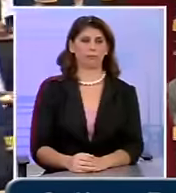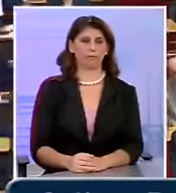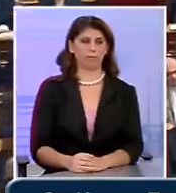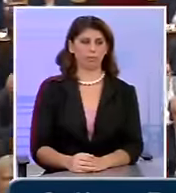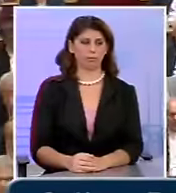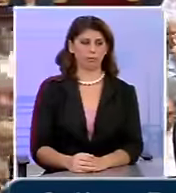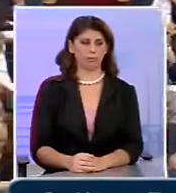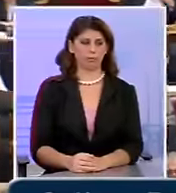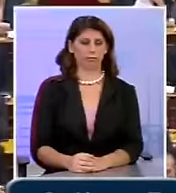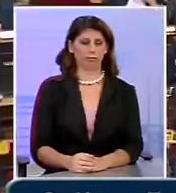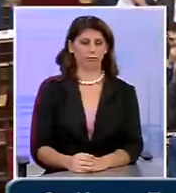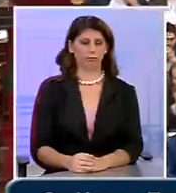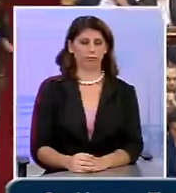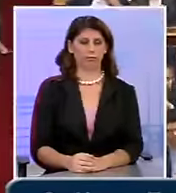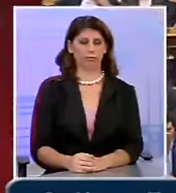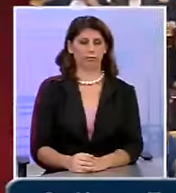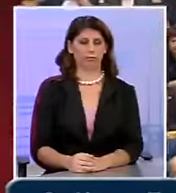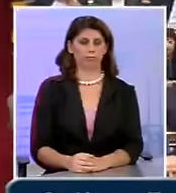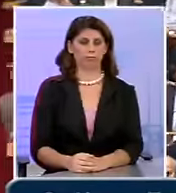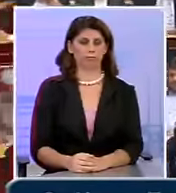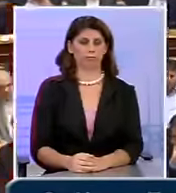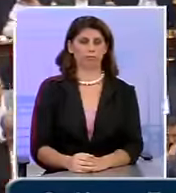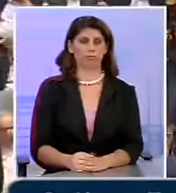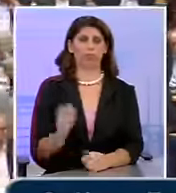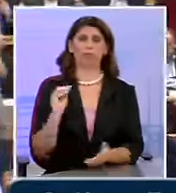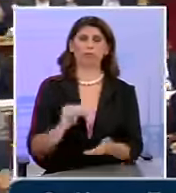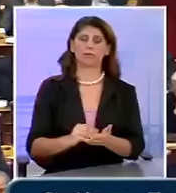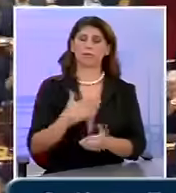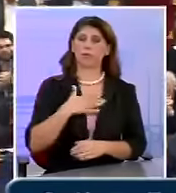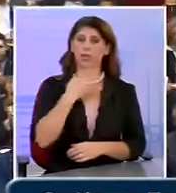να επαναλάβω ότι